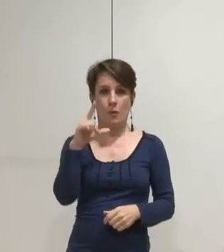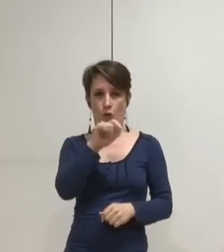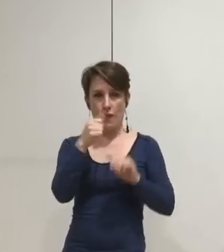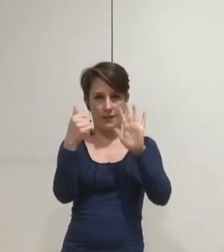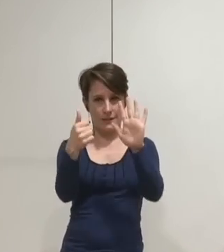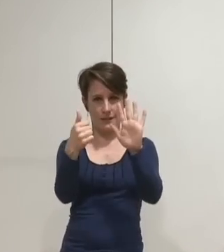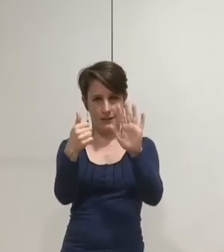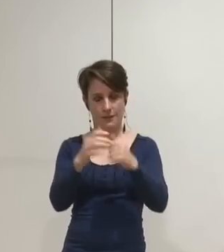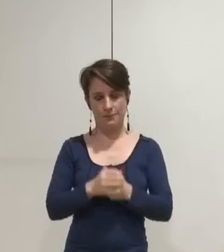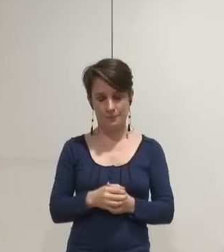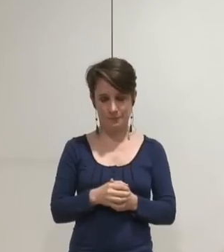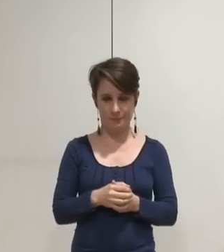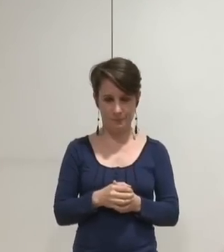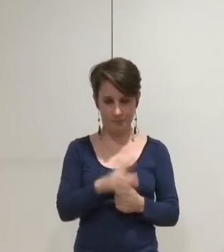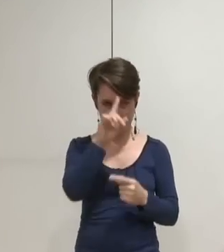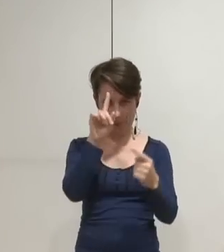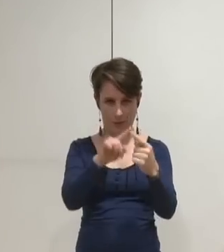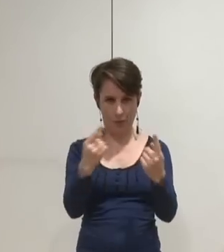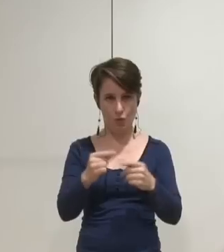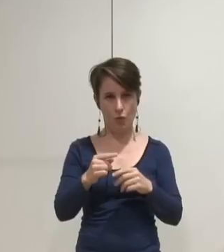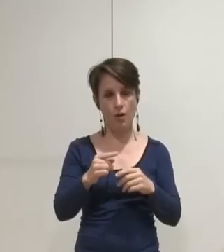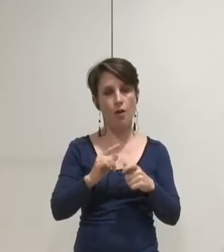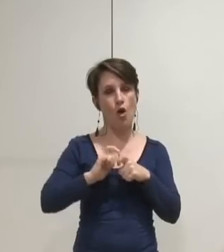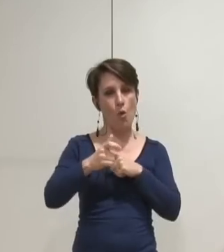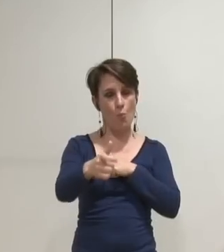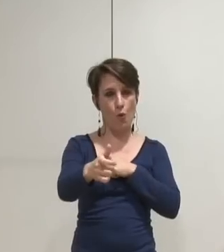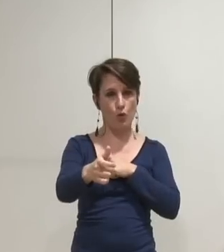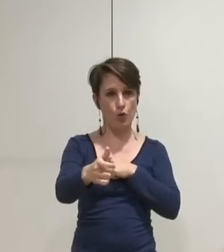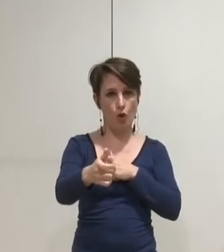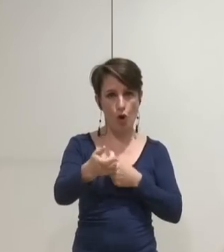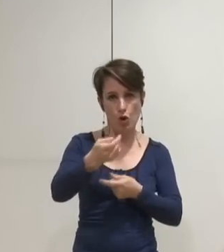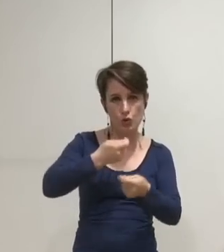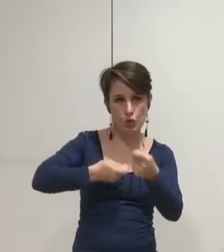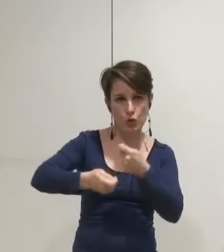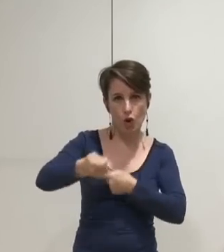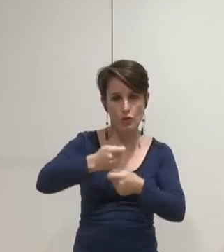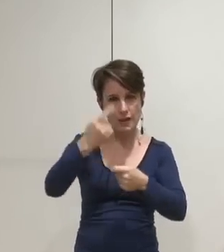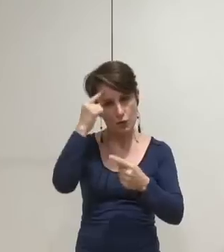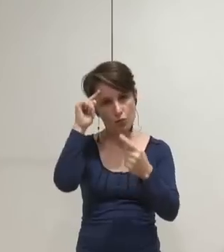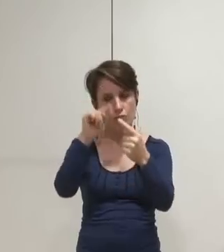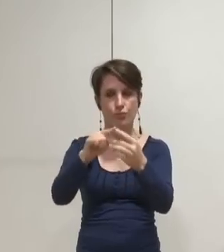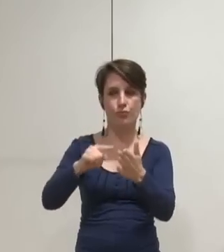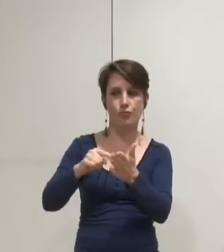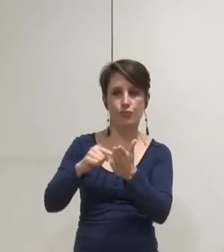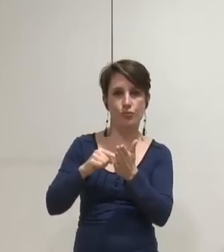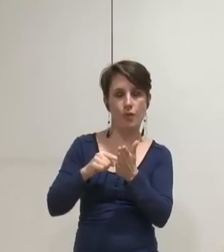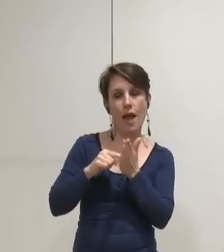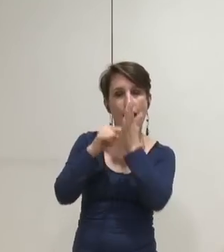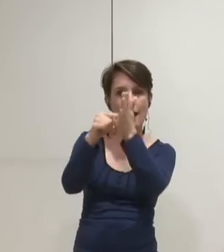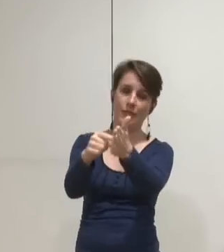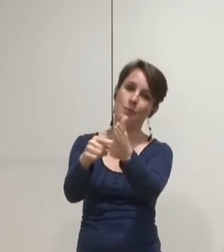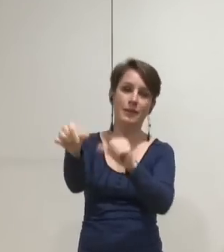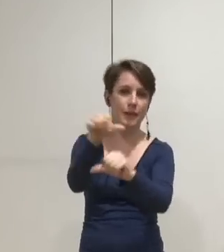numéro 26 il s'agit de la signature d'un protocole transactionnel pour le versement d'une indemnité pour la libération d'un